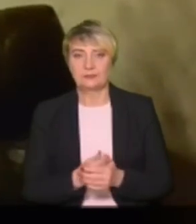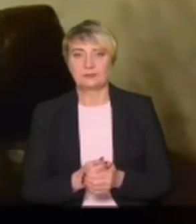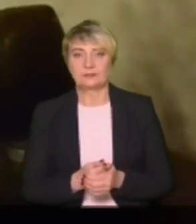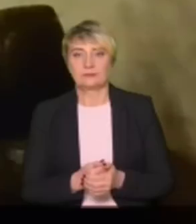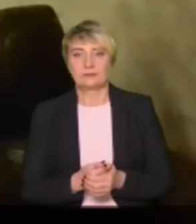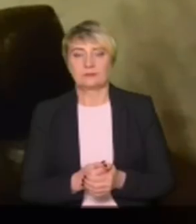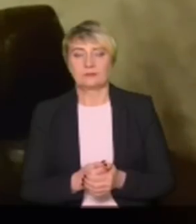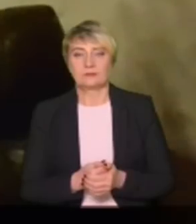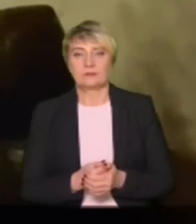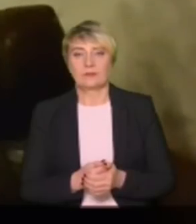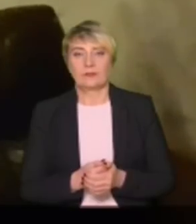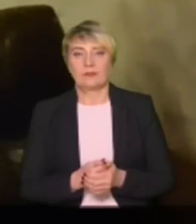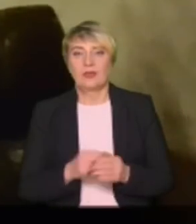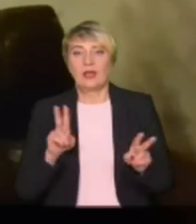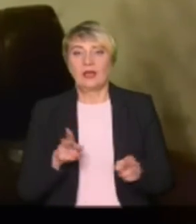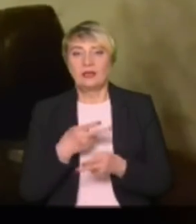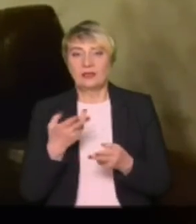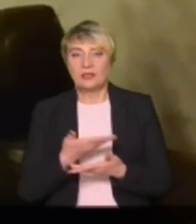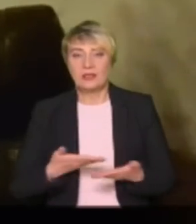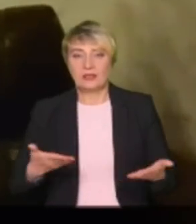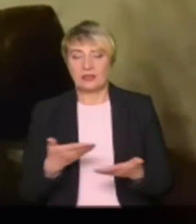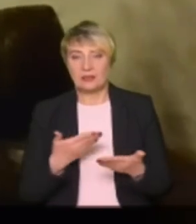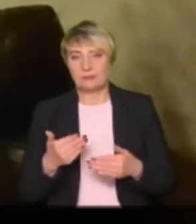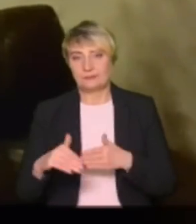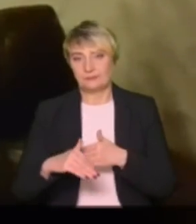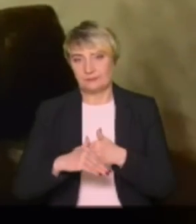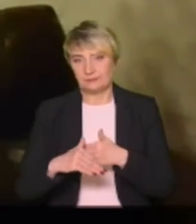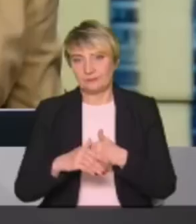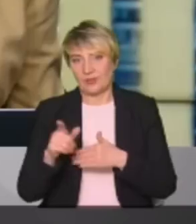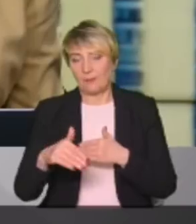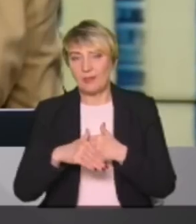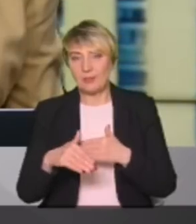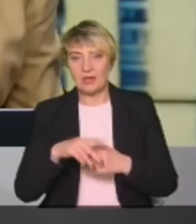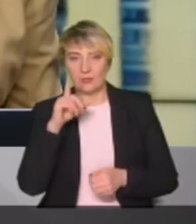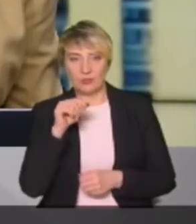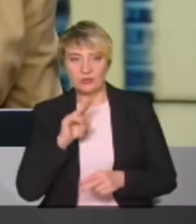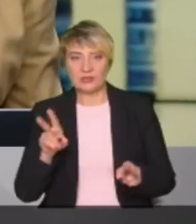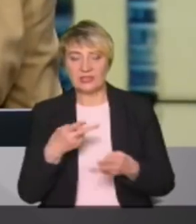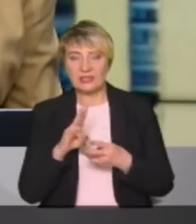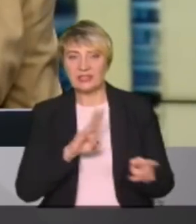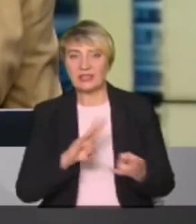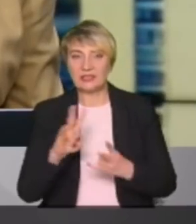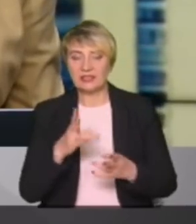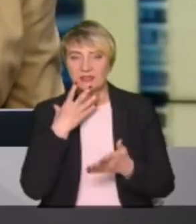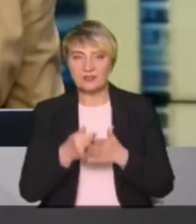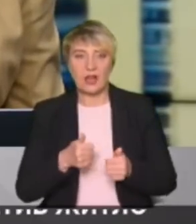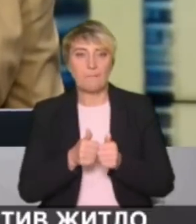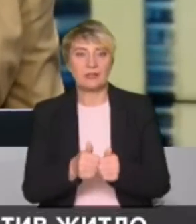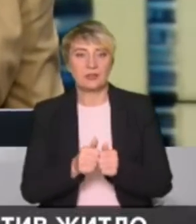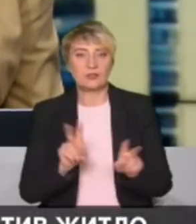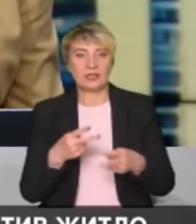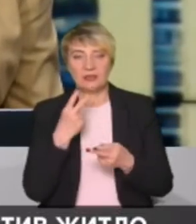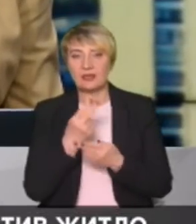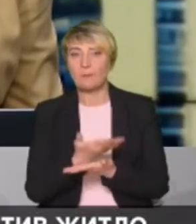ли, что вот не надо нам играть на руки Путину, не надо нам критиковать своих партнеров, не надо показывать,